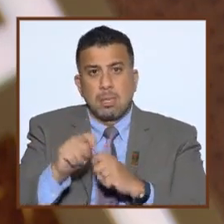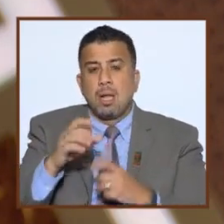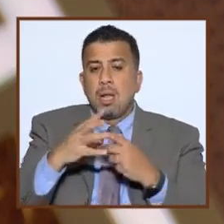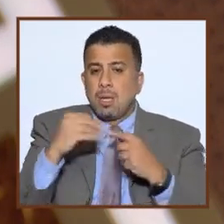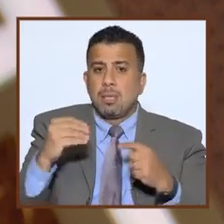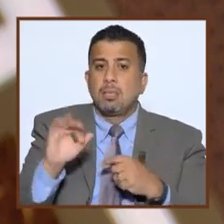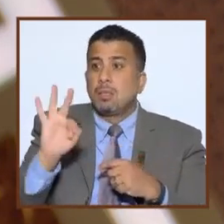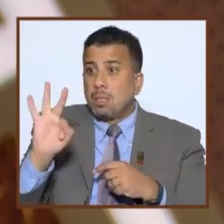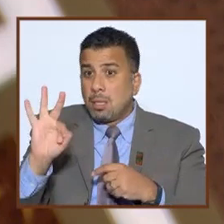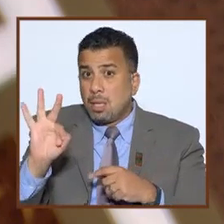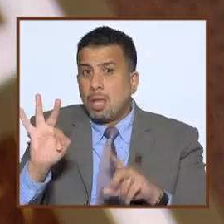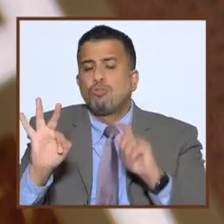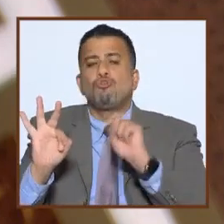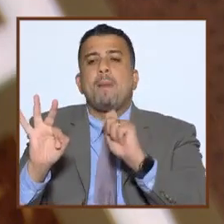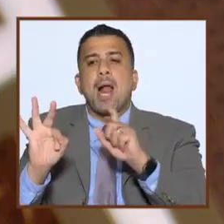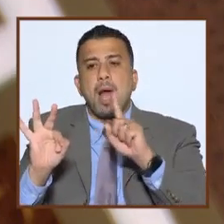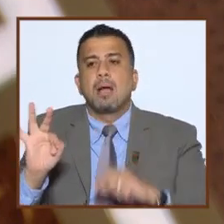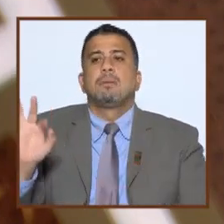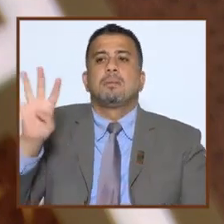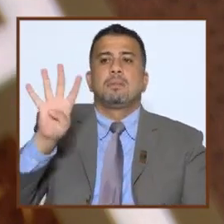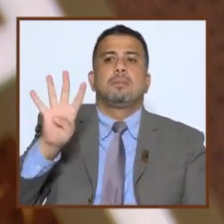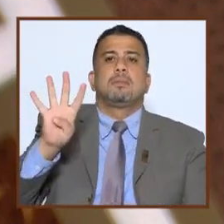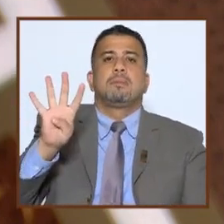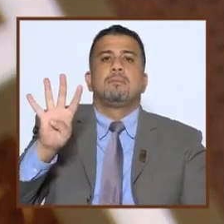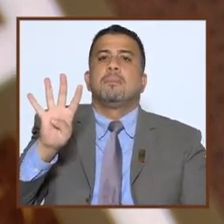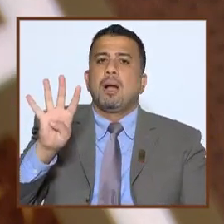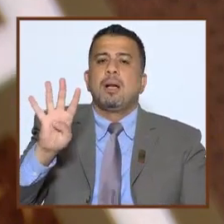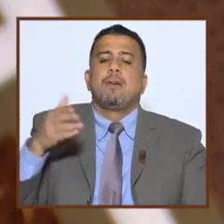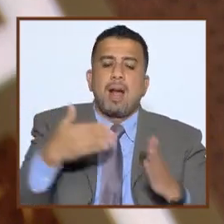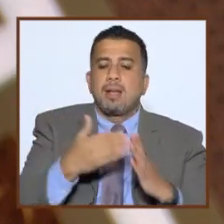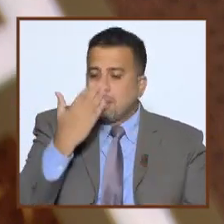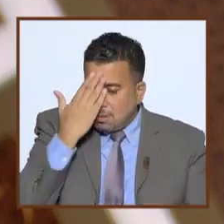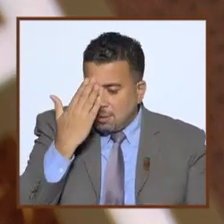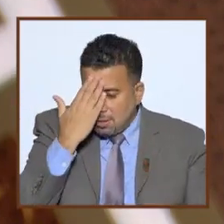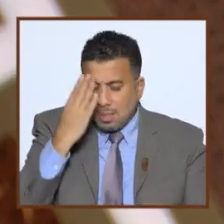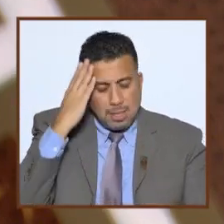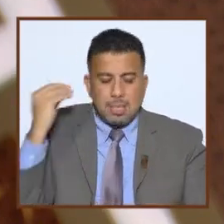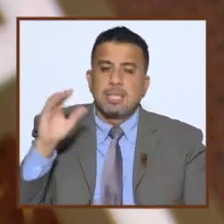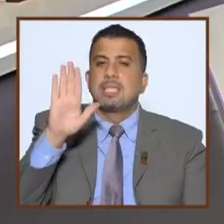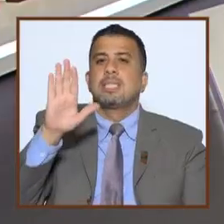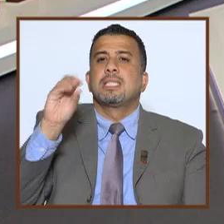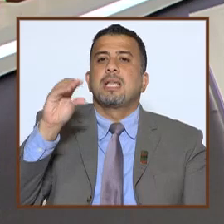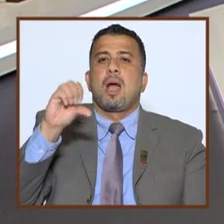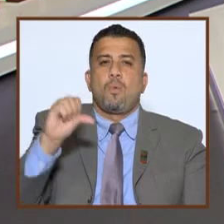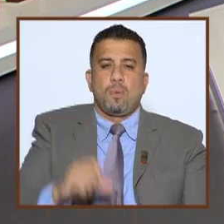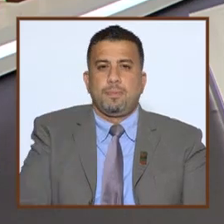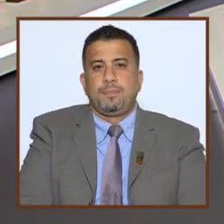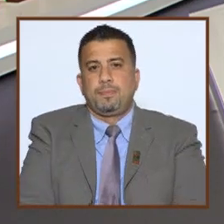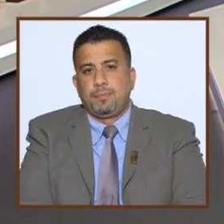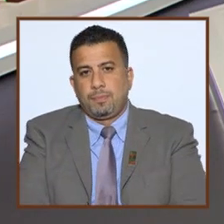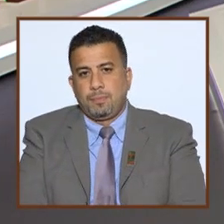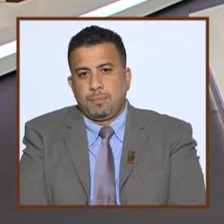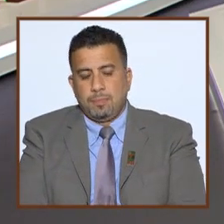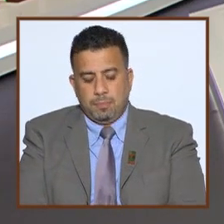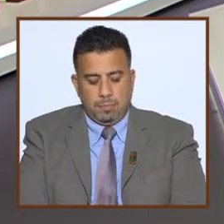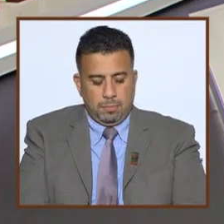تقريبا سبحان الله وتقول مين معه وتسجد للسهو بارك الله فيك ام احمد